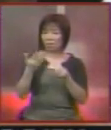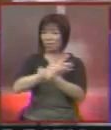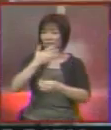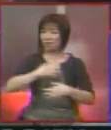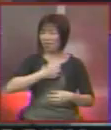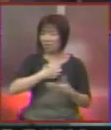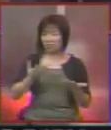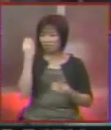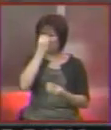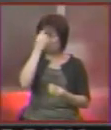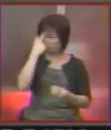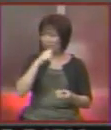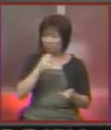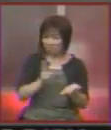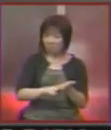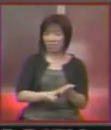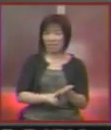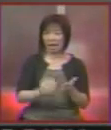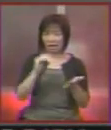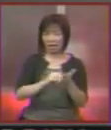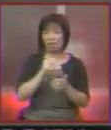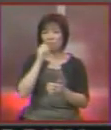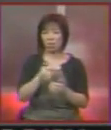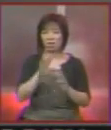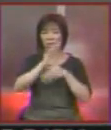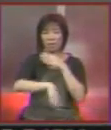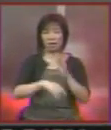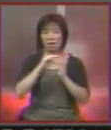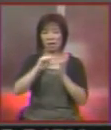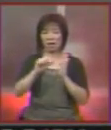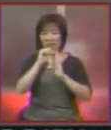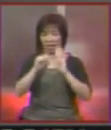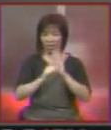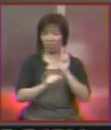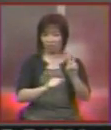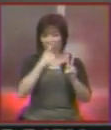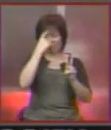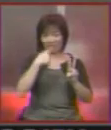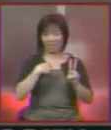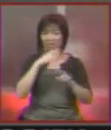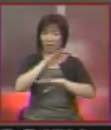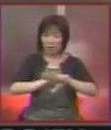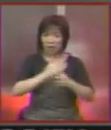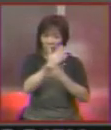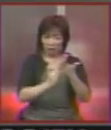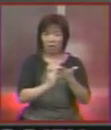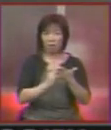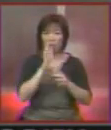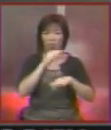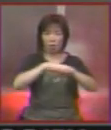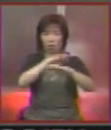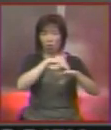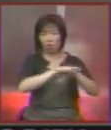Erwin, samantala bukas, babalik ano ulit sa Article 2 itong prosecution dahil darating nga yung ilan sa mga pinasabina na opisyal ng BPI at